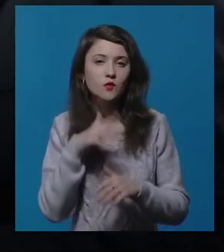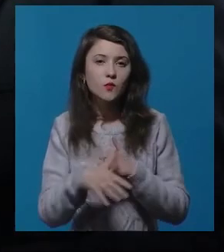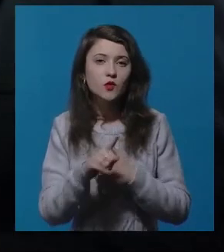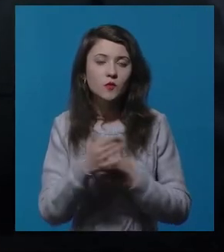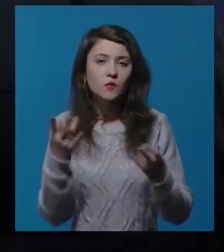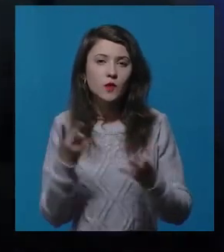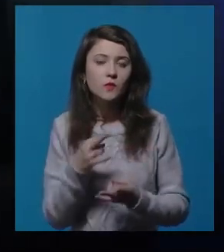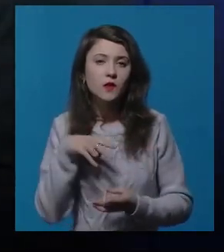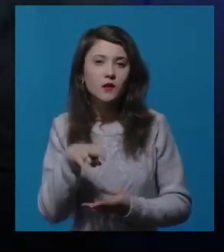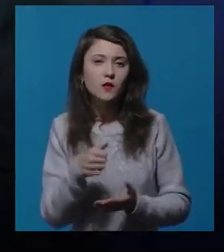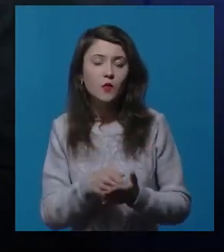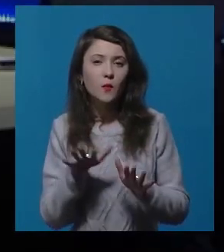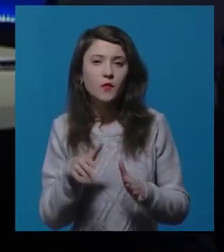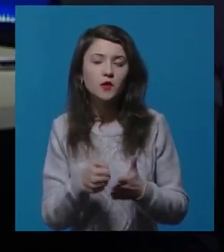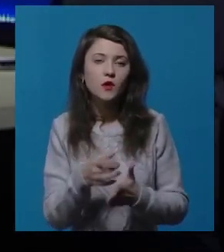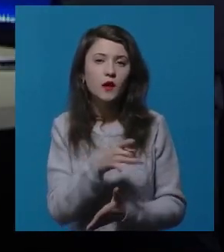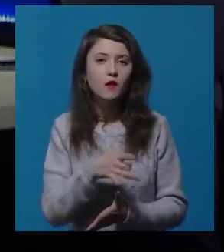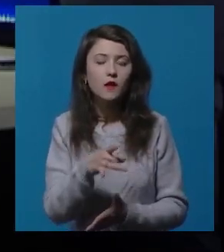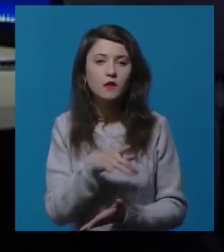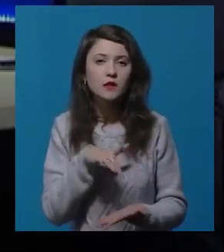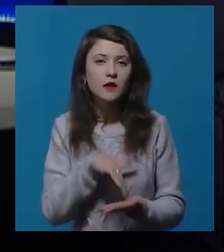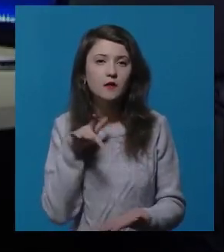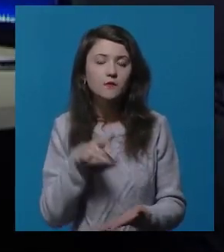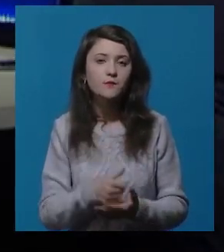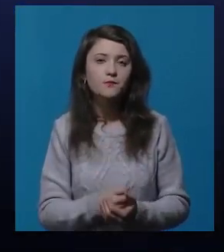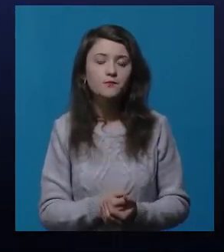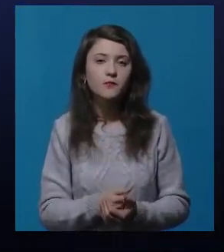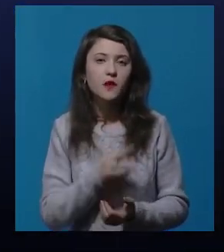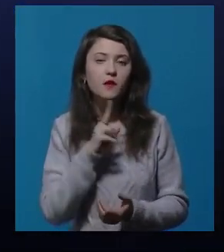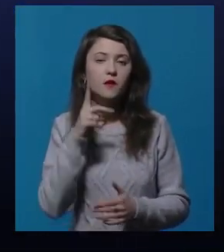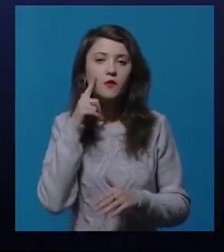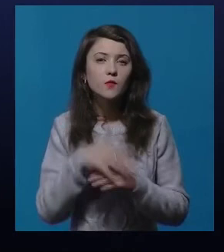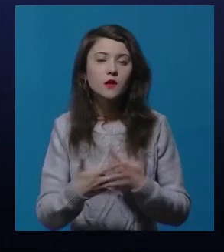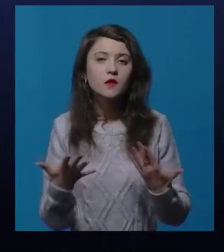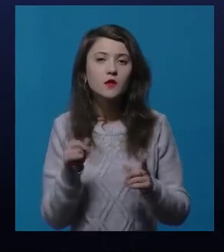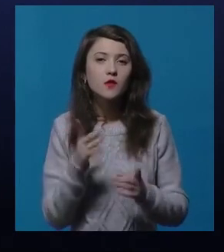там до місцевого, бо чи до регіонального центру, як зрозуміти, де що знаходиться?